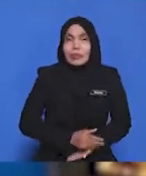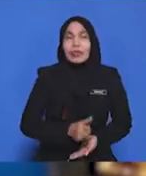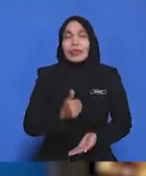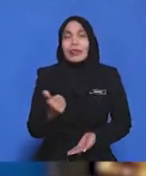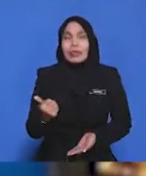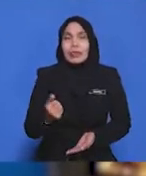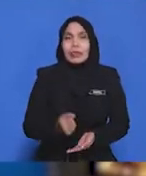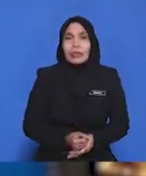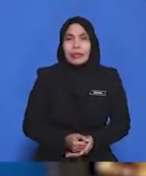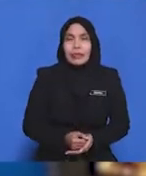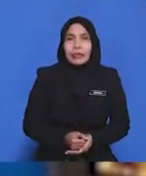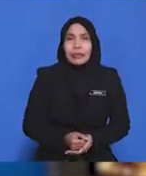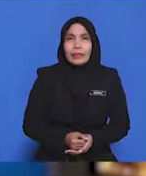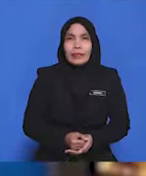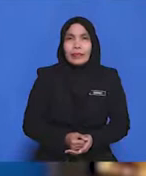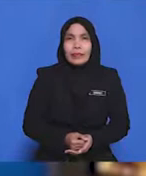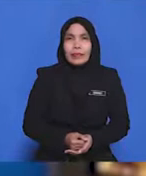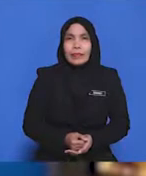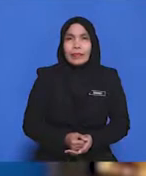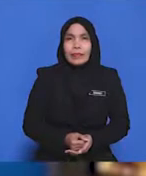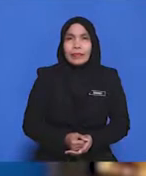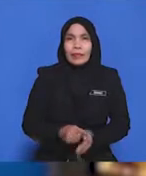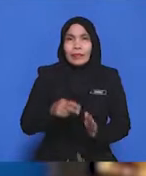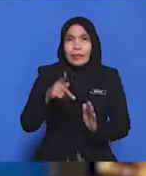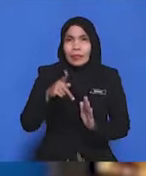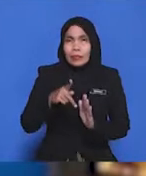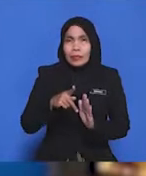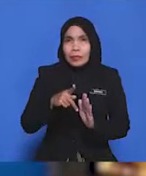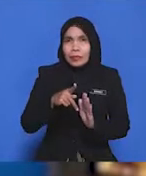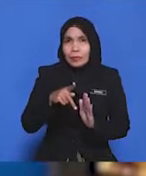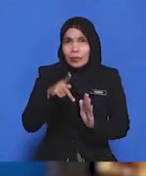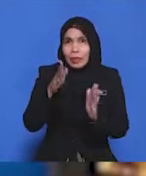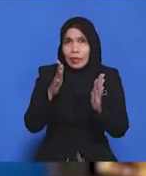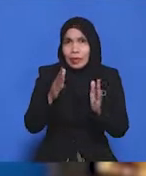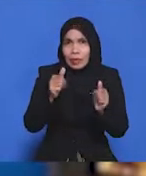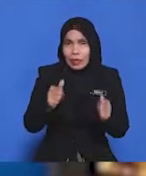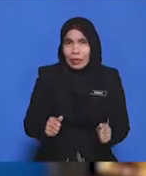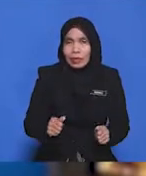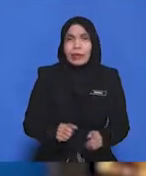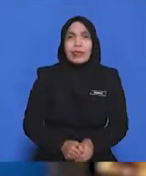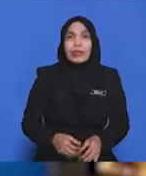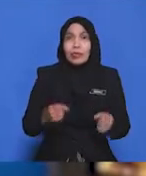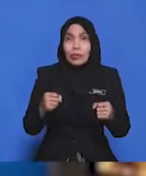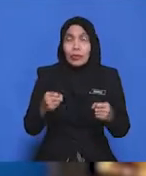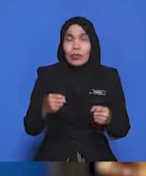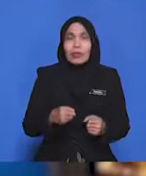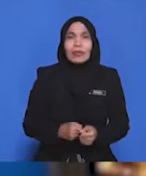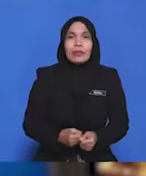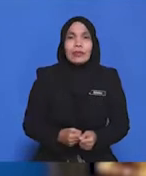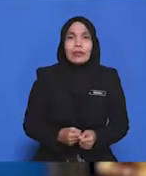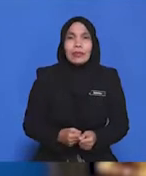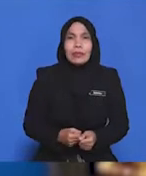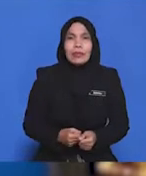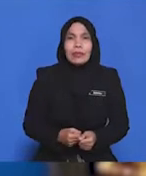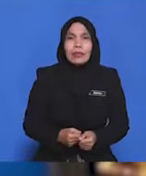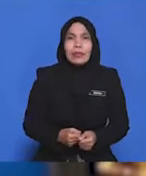atlet dengan atlet, atlet dengan jurulatih, malahan dengan ahli-ahli yang terdapat